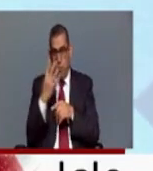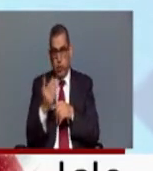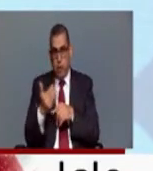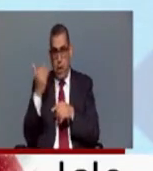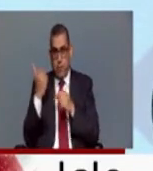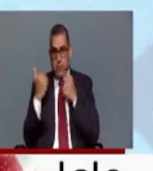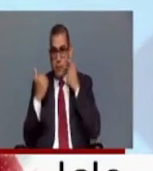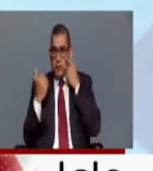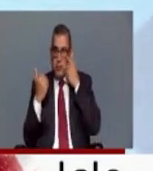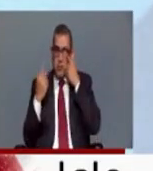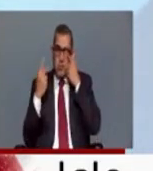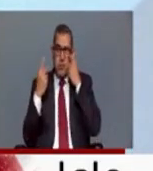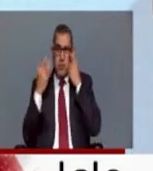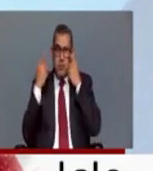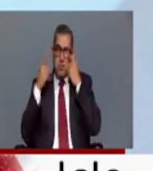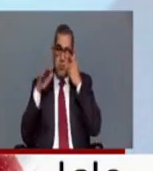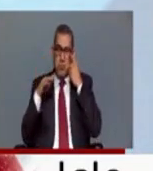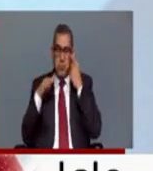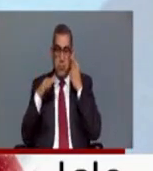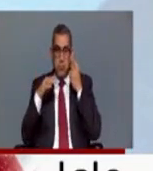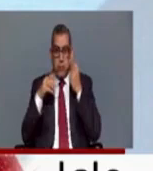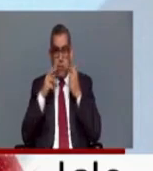فرحانه بادهم جدا وكانت بتدعمه جدا. ده